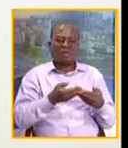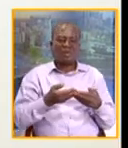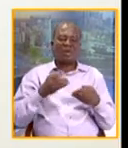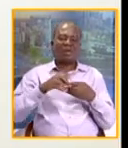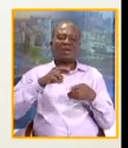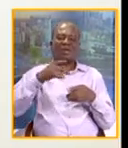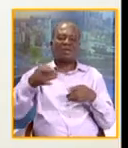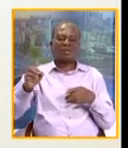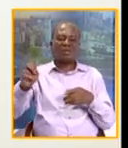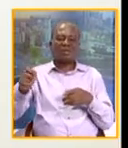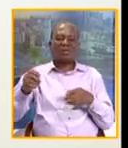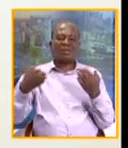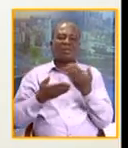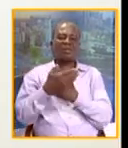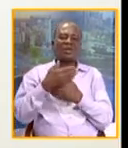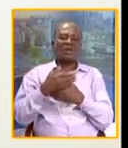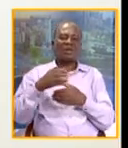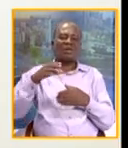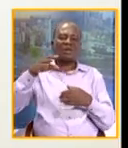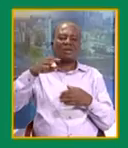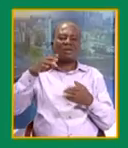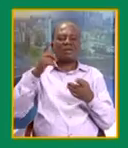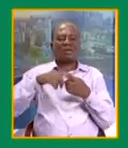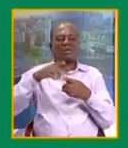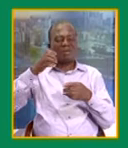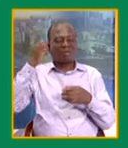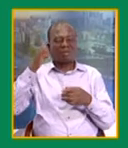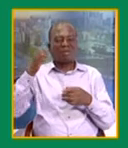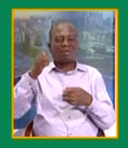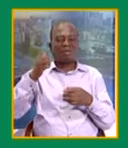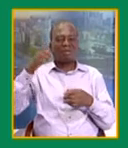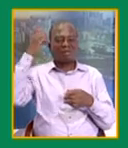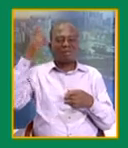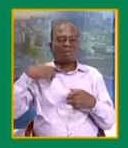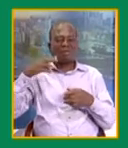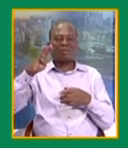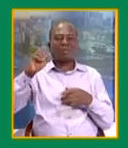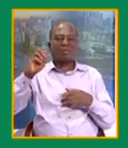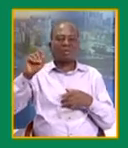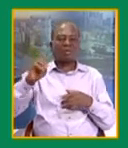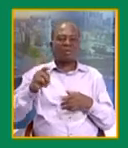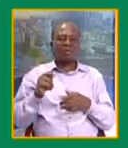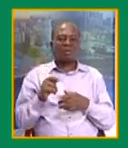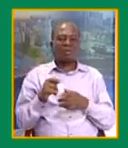l'hymne national par mathieu ekra à l'époque député de peau noire